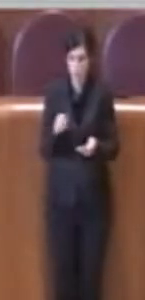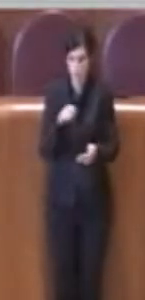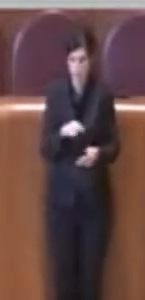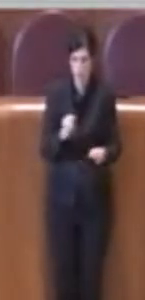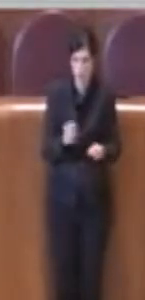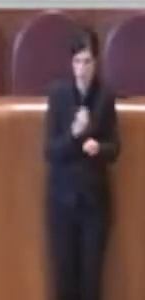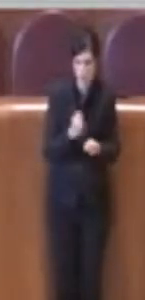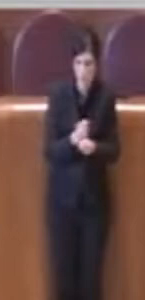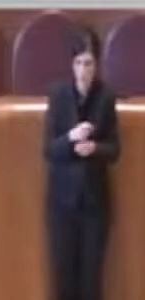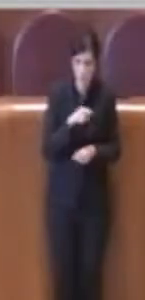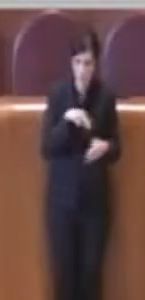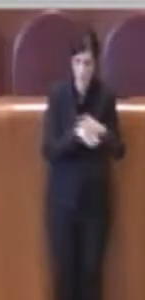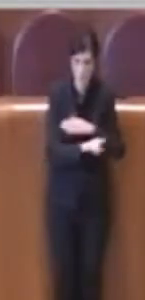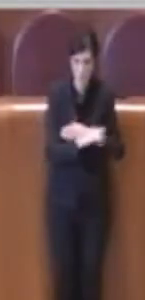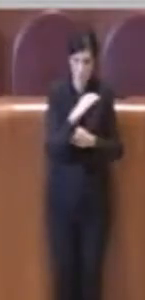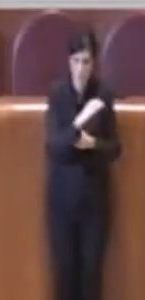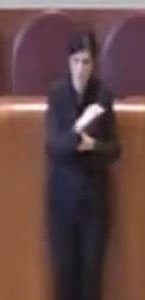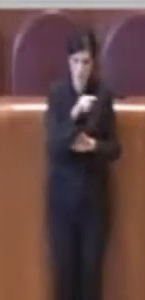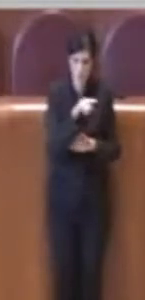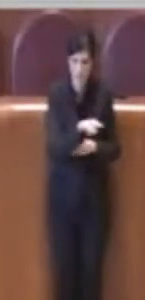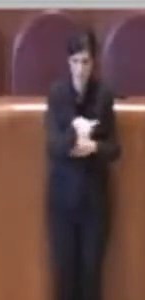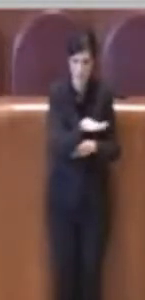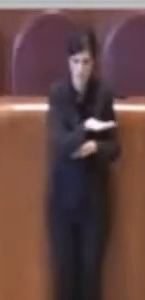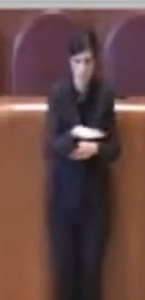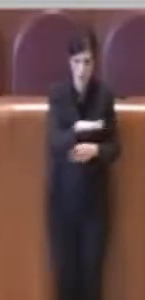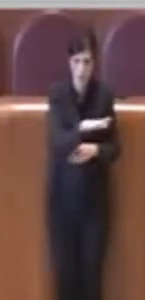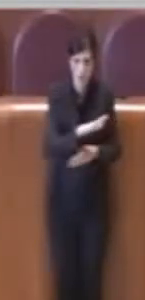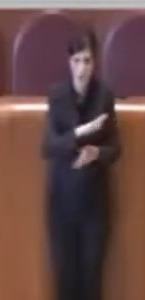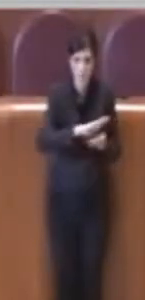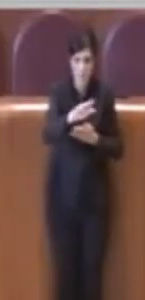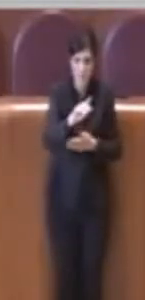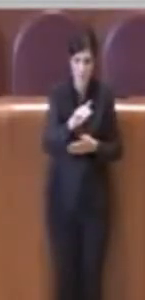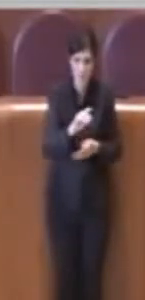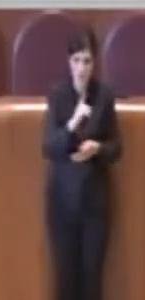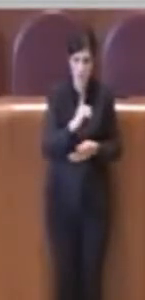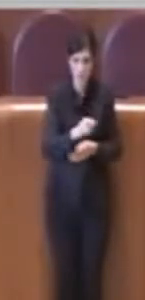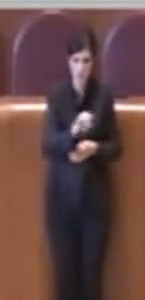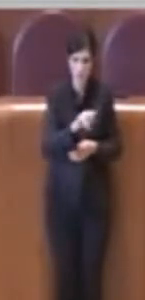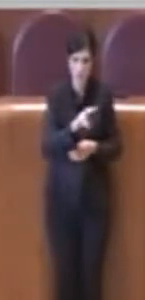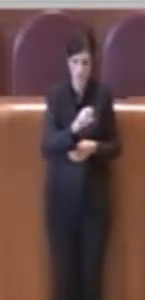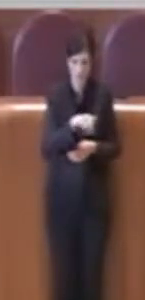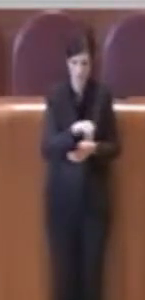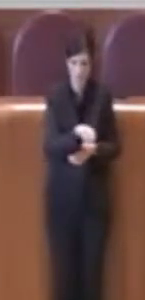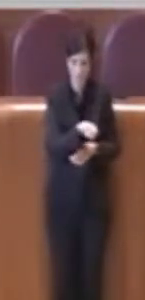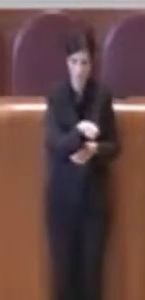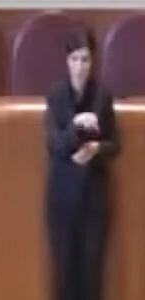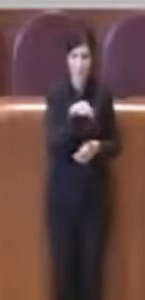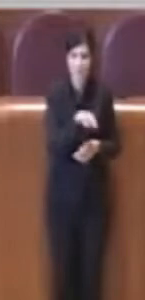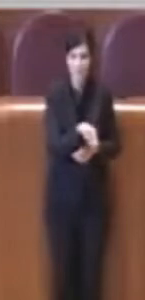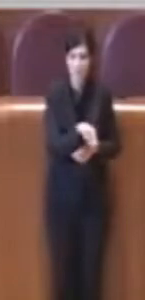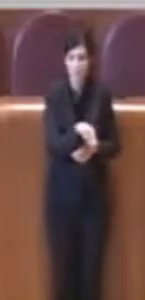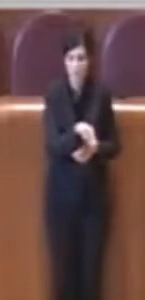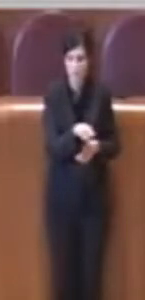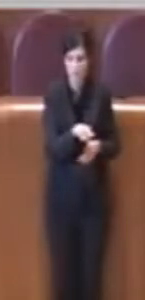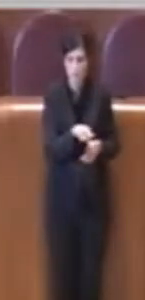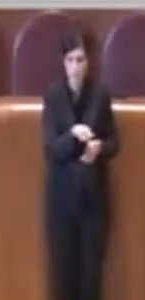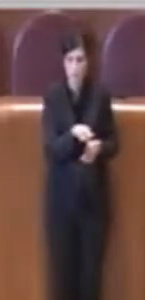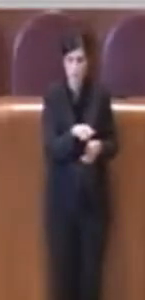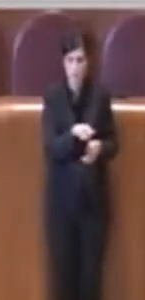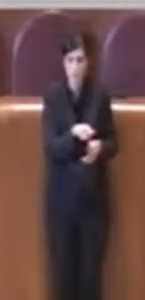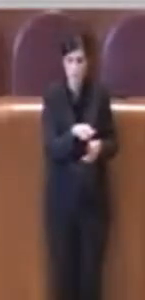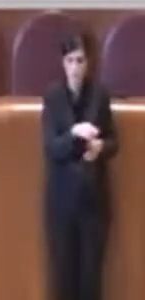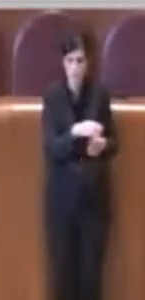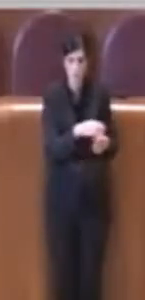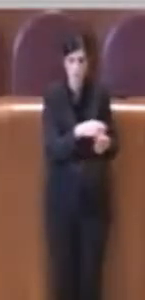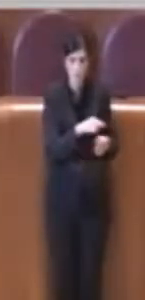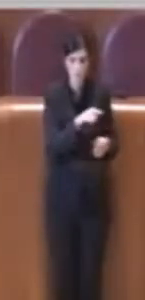C a Piazza San Giovanni, ha portato a tante chiusure di attività commerciali per queste palizzate che vengono messe